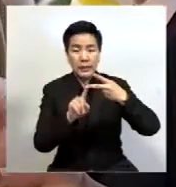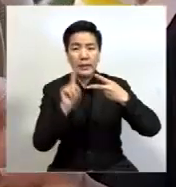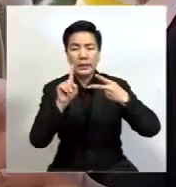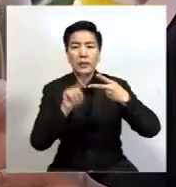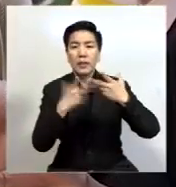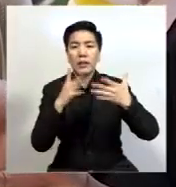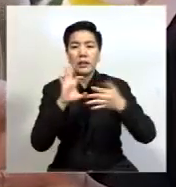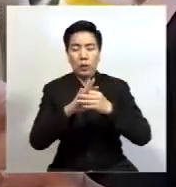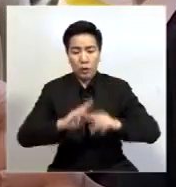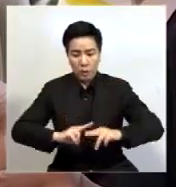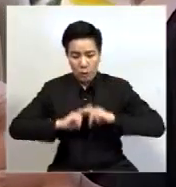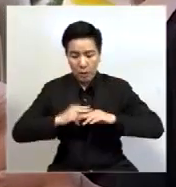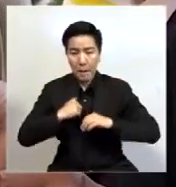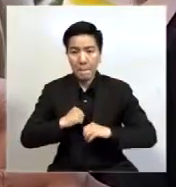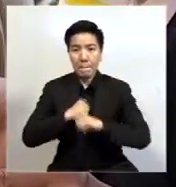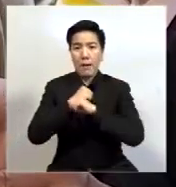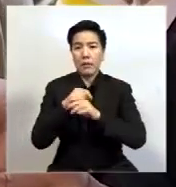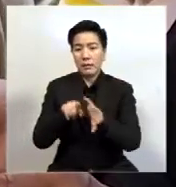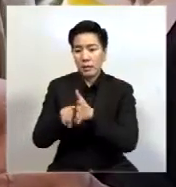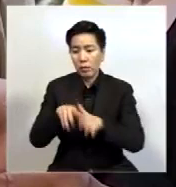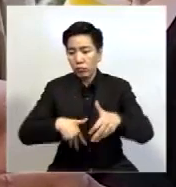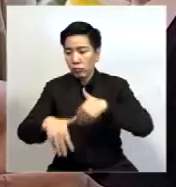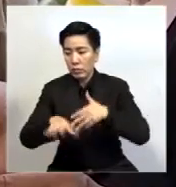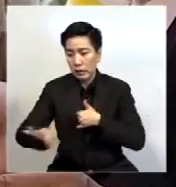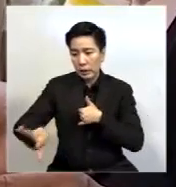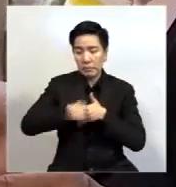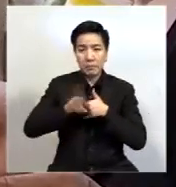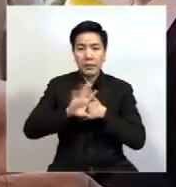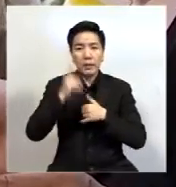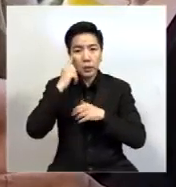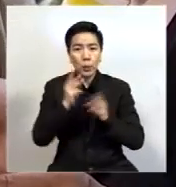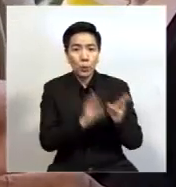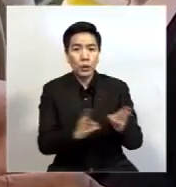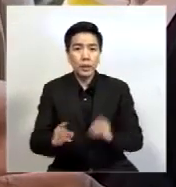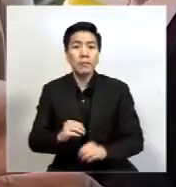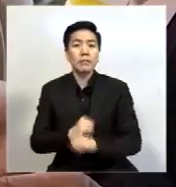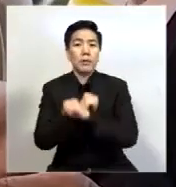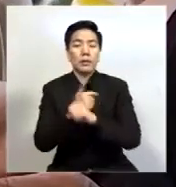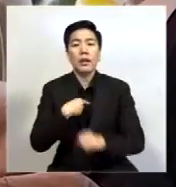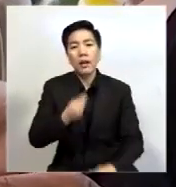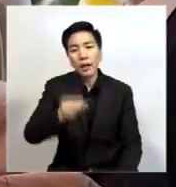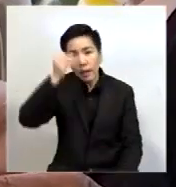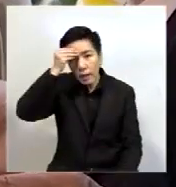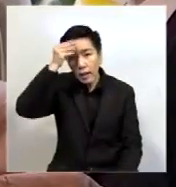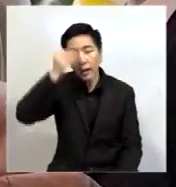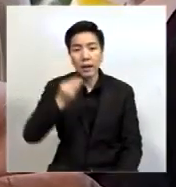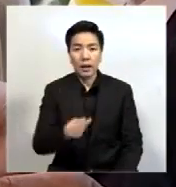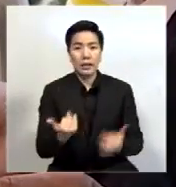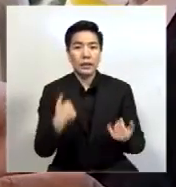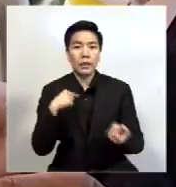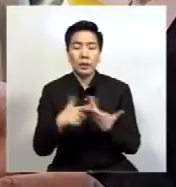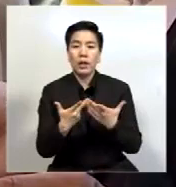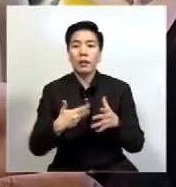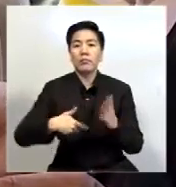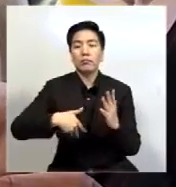จะได้เป็นการป้องกันนะใครที่เข้าไปในที่ชุมชนจะได้มีมาตรการป้องกันตอนนี้ก็ให้ความรู้อย่างนี้อยู่นะสถานการณ์ใน